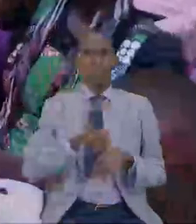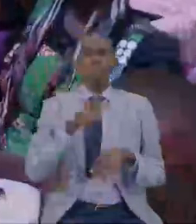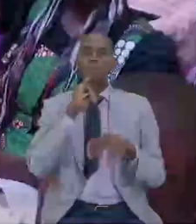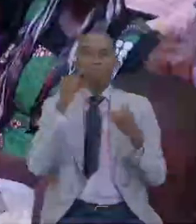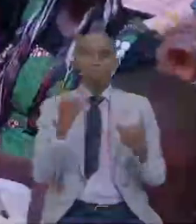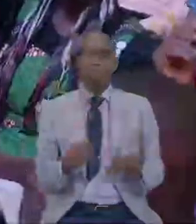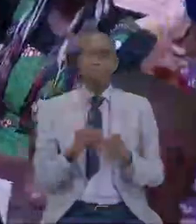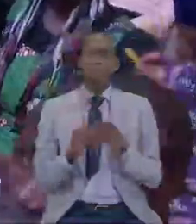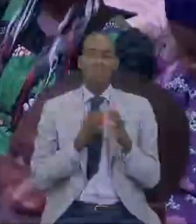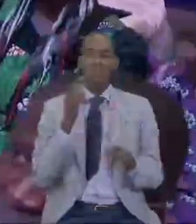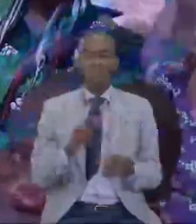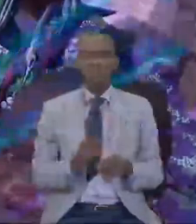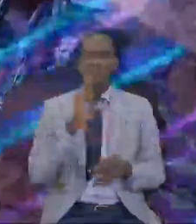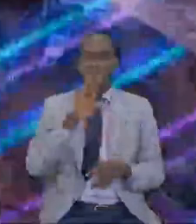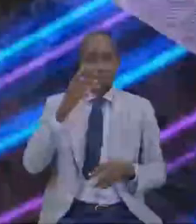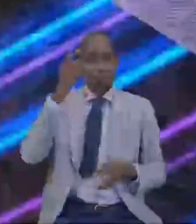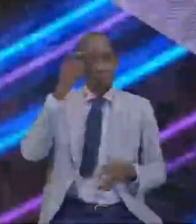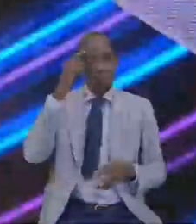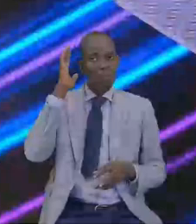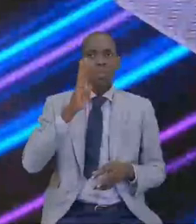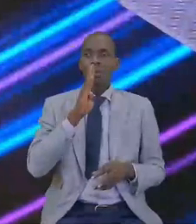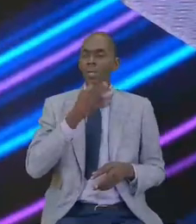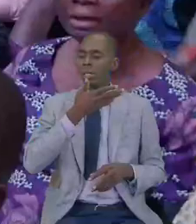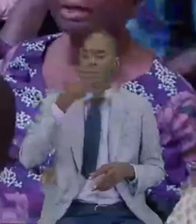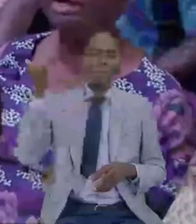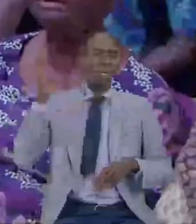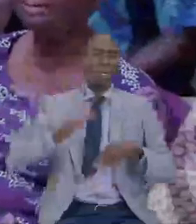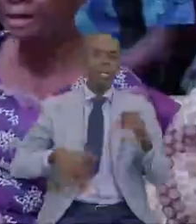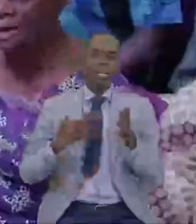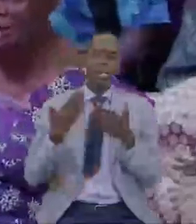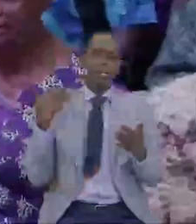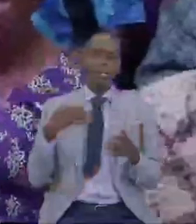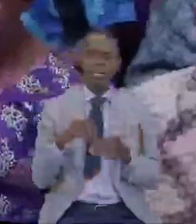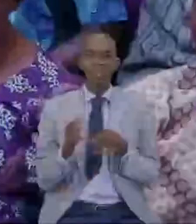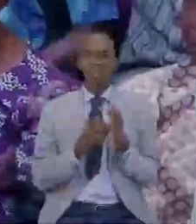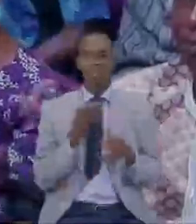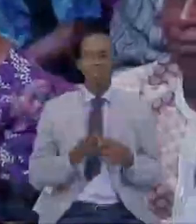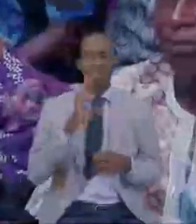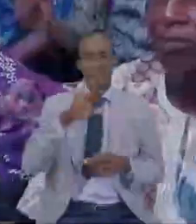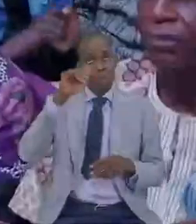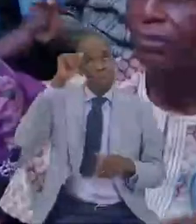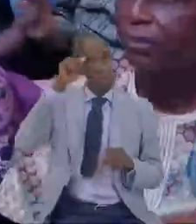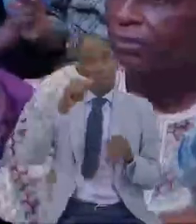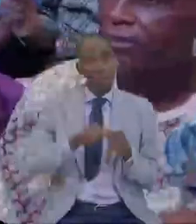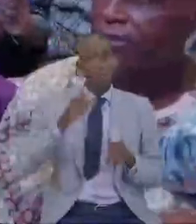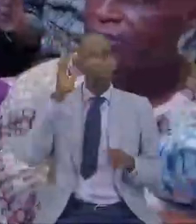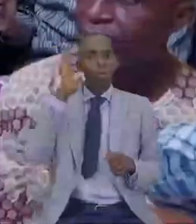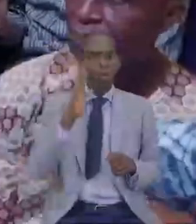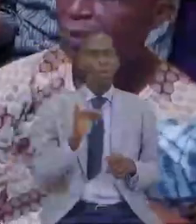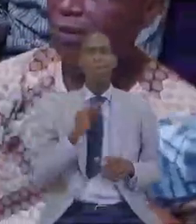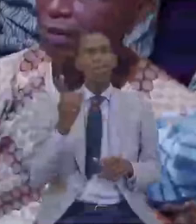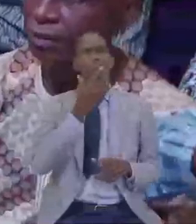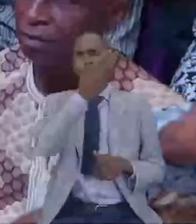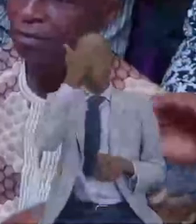Ton cerveau sera meilleur que par le passé. Ta mémoire. Oh,